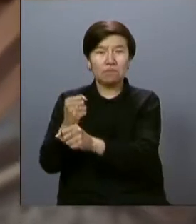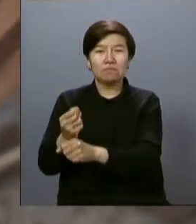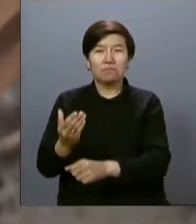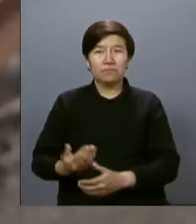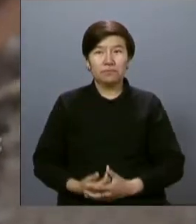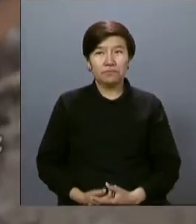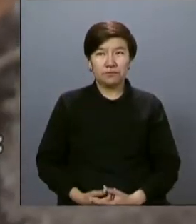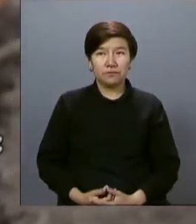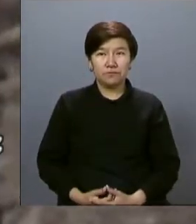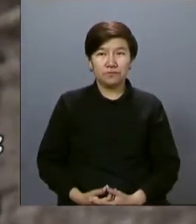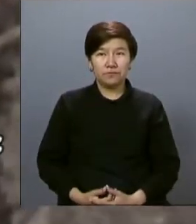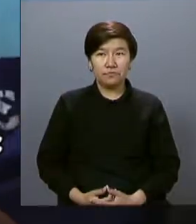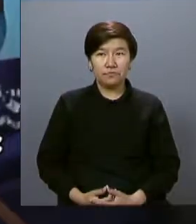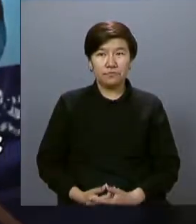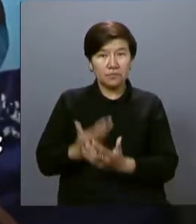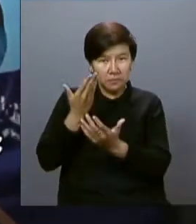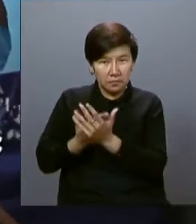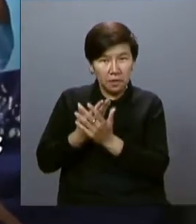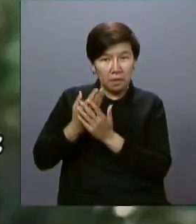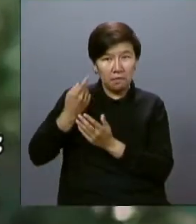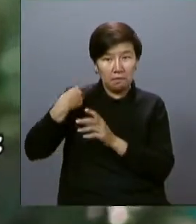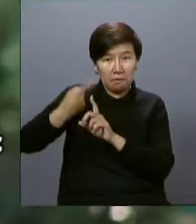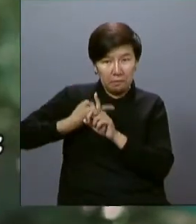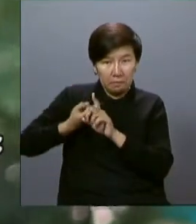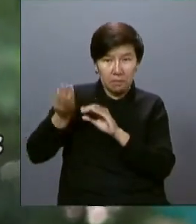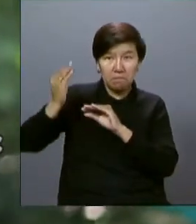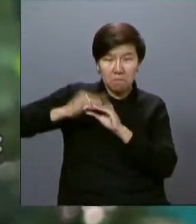ยเหรอ มันมีรายได้ขึ้นมาช่วยเลือกกับคนละเยอะ